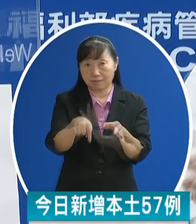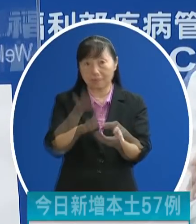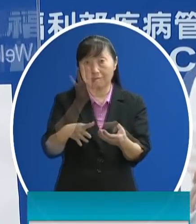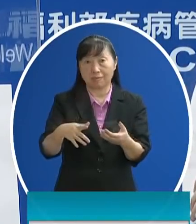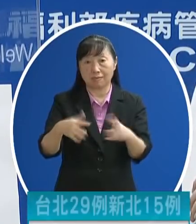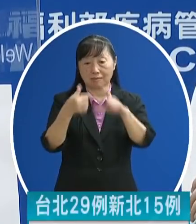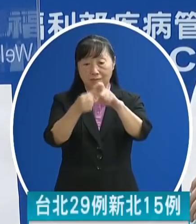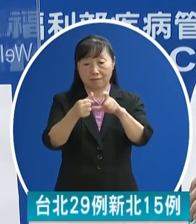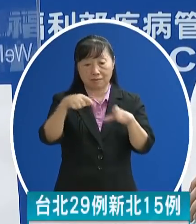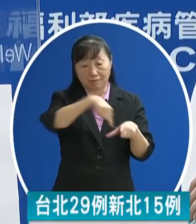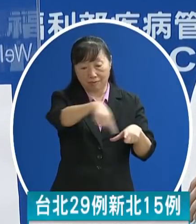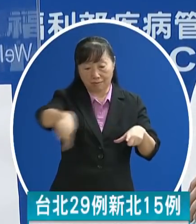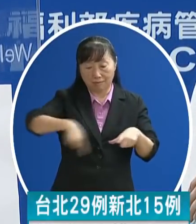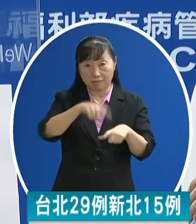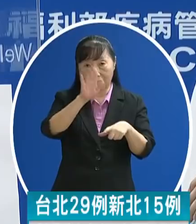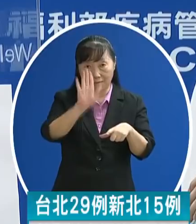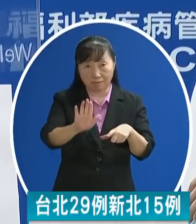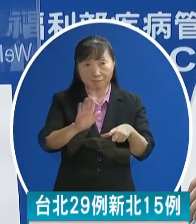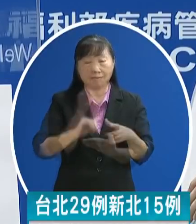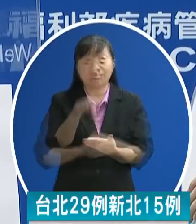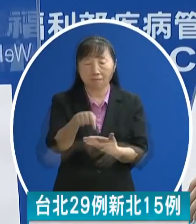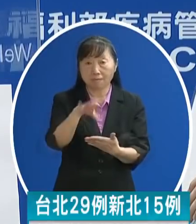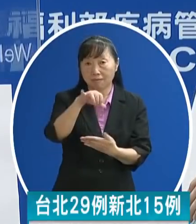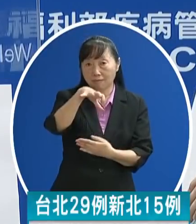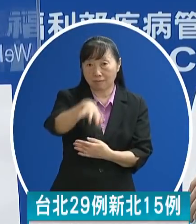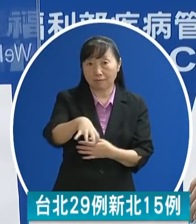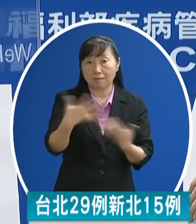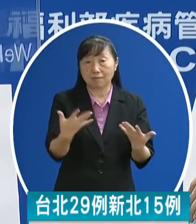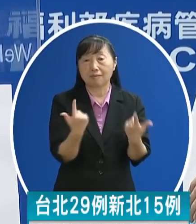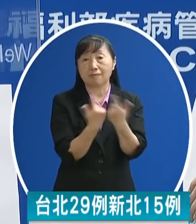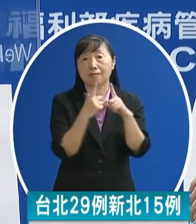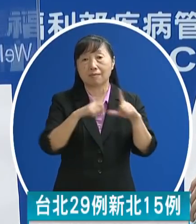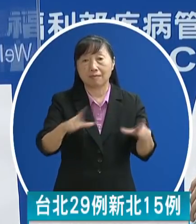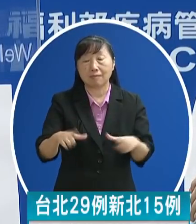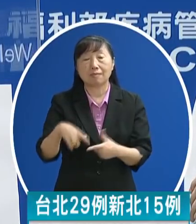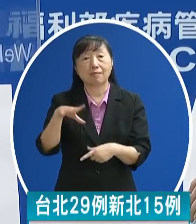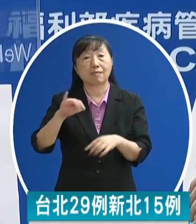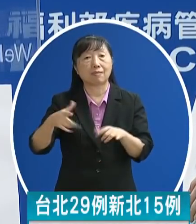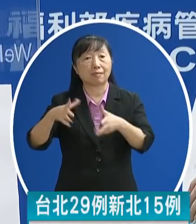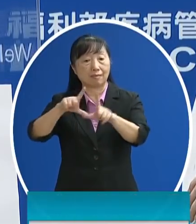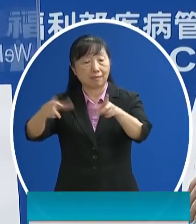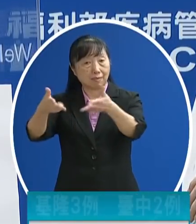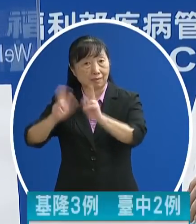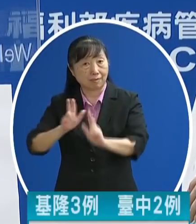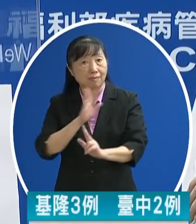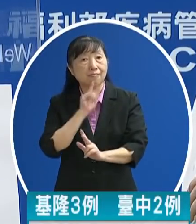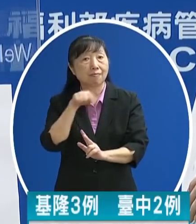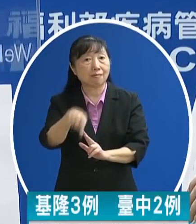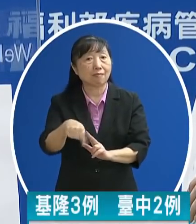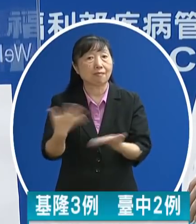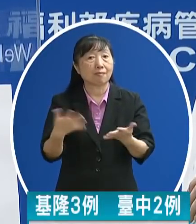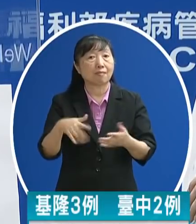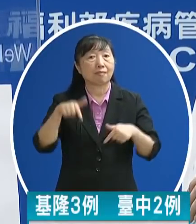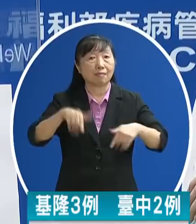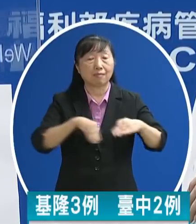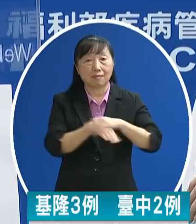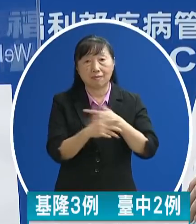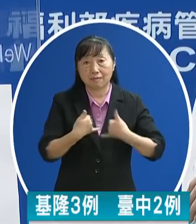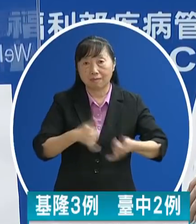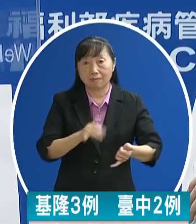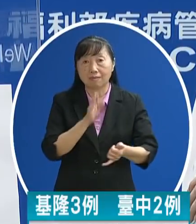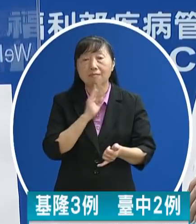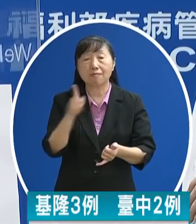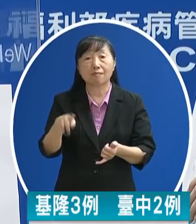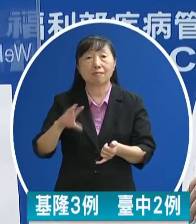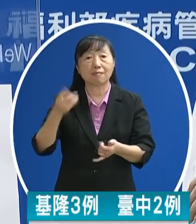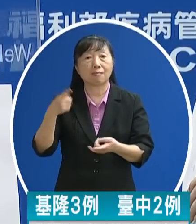验室，所以我们综合这样区域的范围判定，北大万板大桥，东至西藏路，南至华